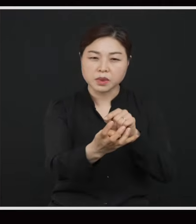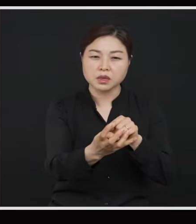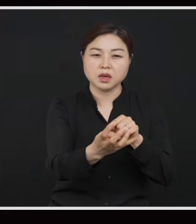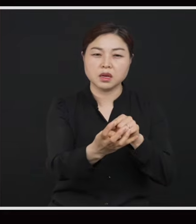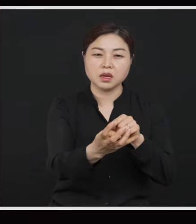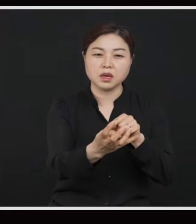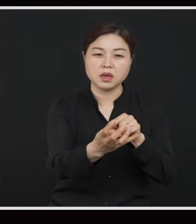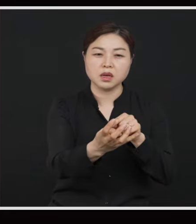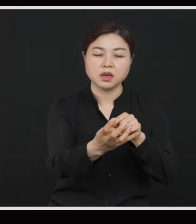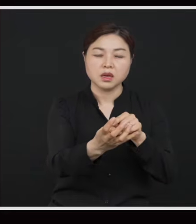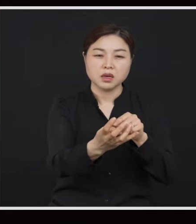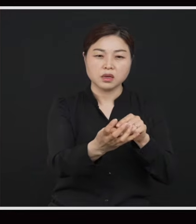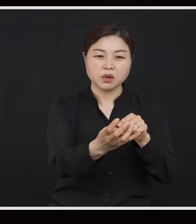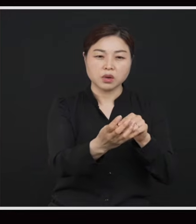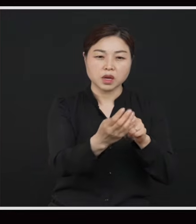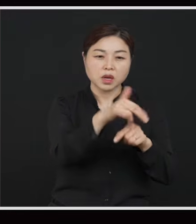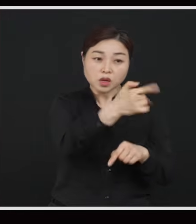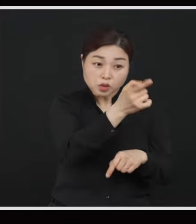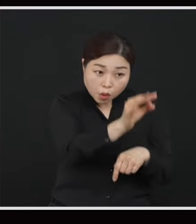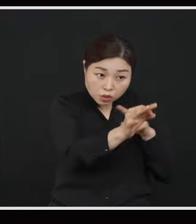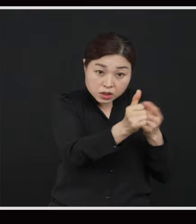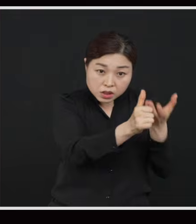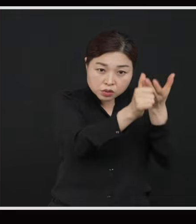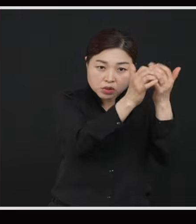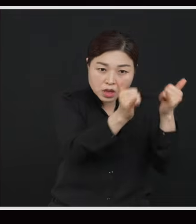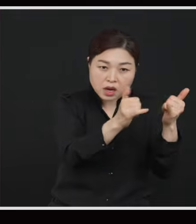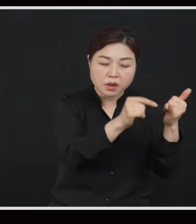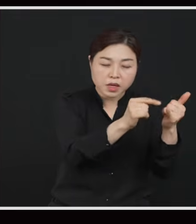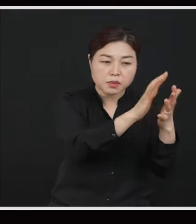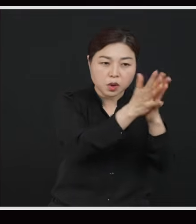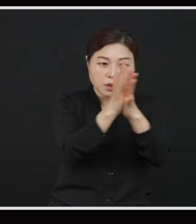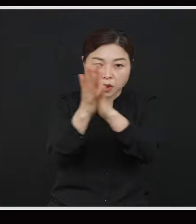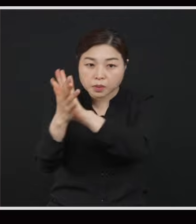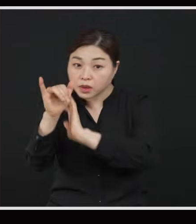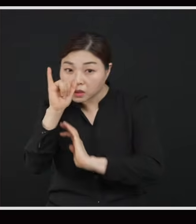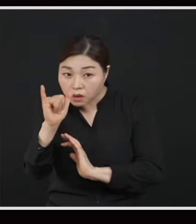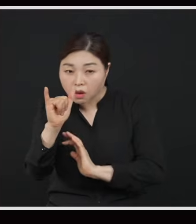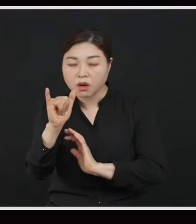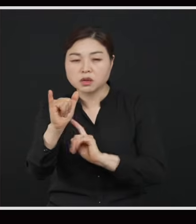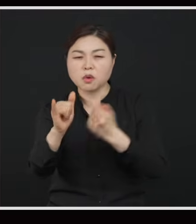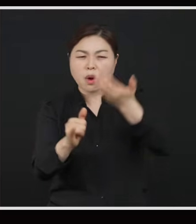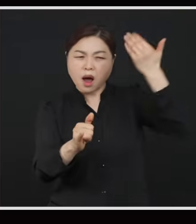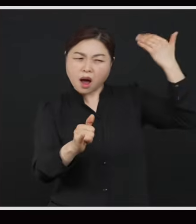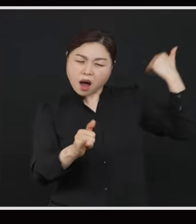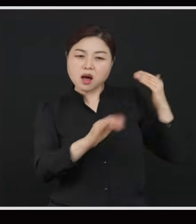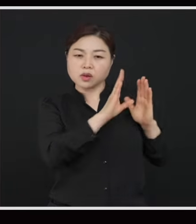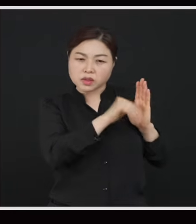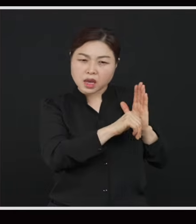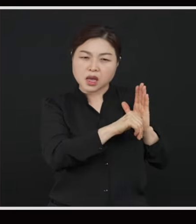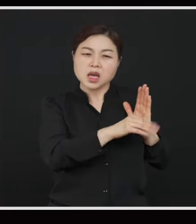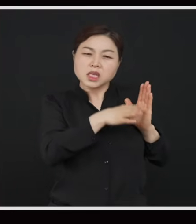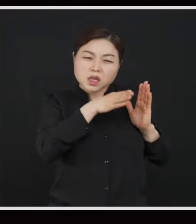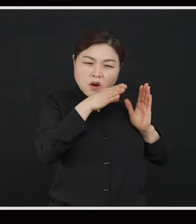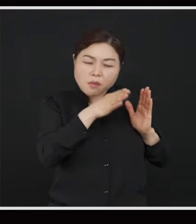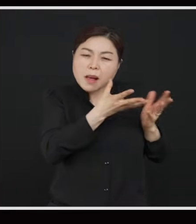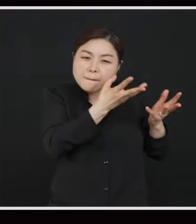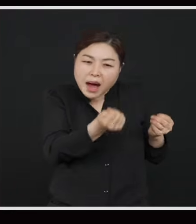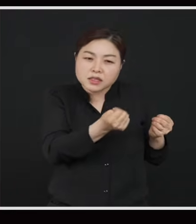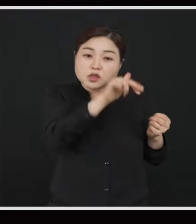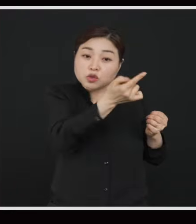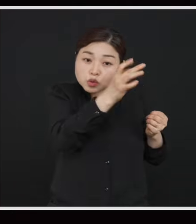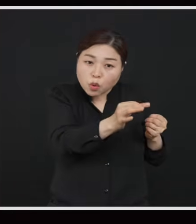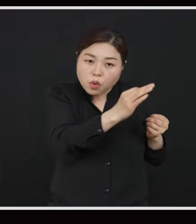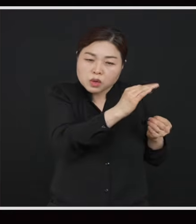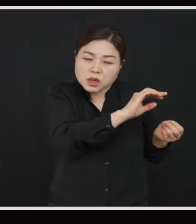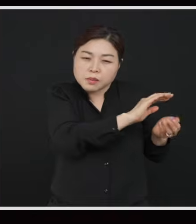요걸 요렇게 바꿀 수 있으면은 자연에선 수억 년 동안에 얼마나 많이 바뀔 수 있느냐. 종은 변할